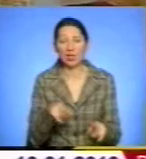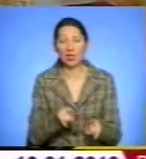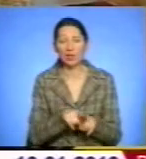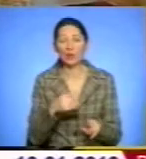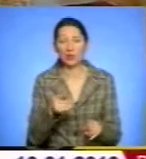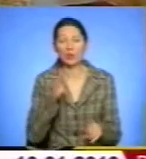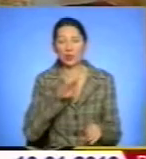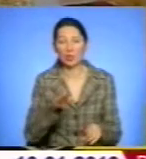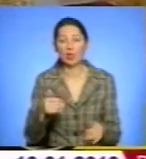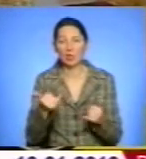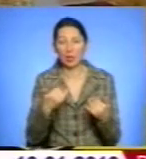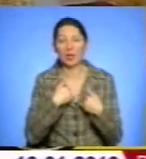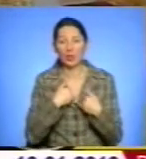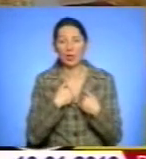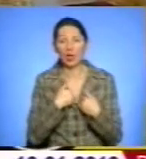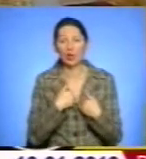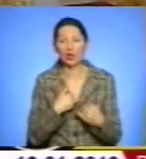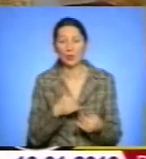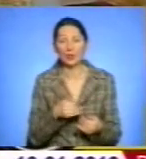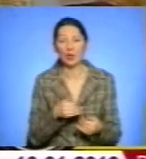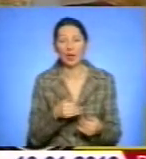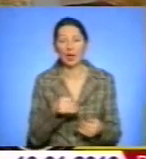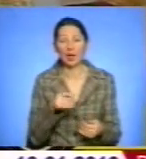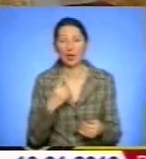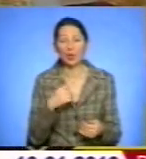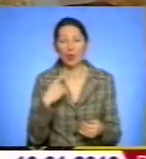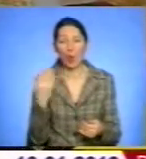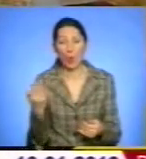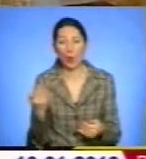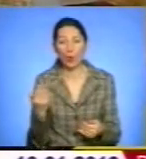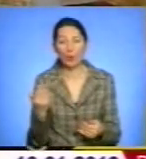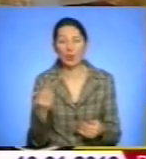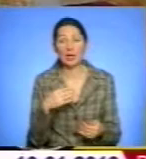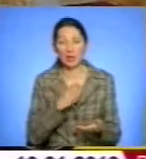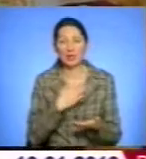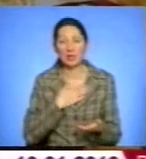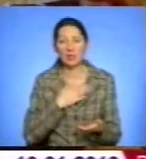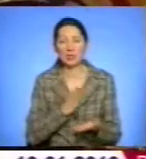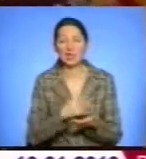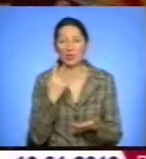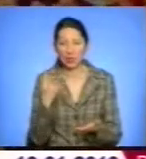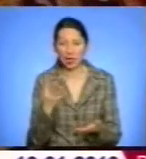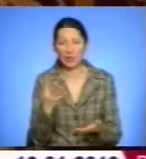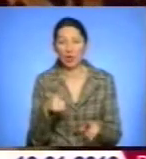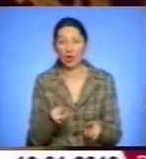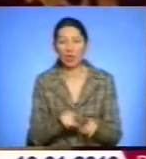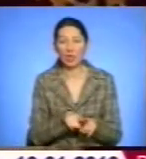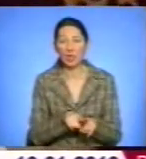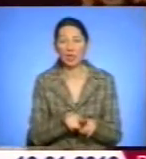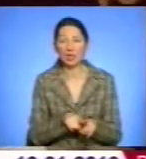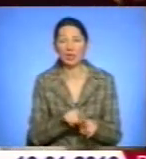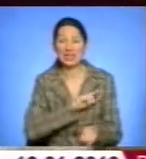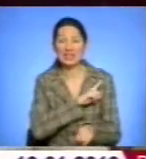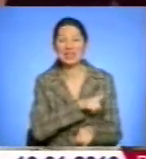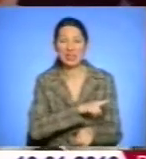мене. Тобто, знаєте, кажу, ну, виглядаю боку я сама. Є нас четверо, у нас є четверо таких, знаєте,